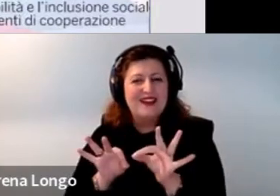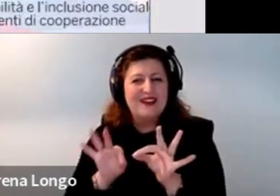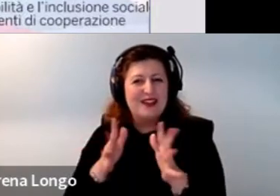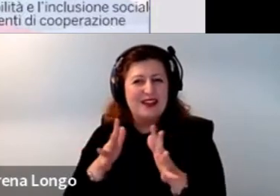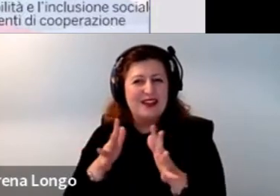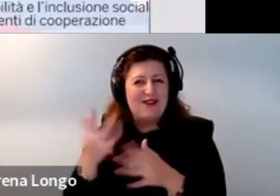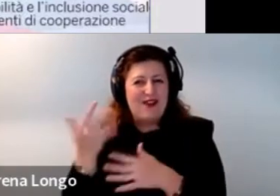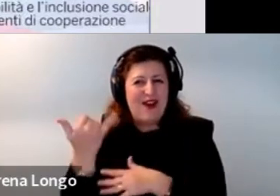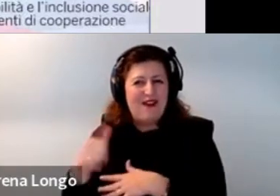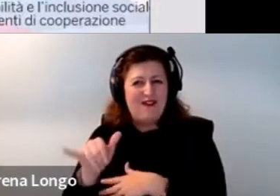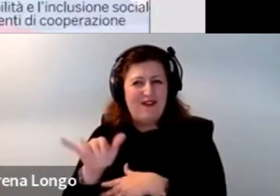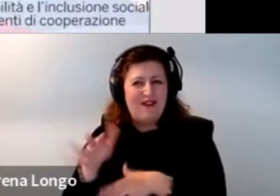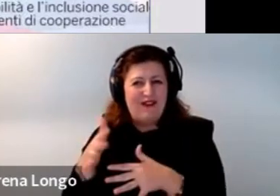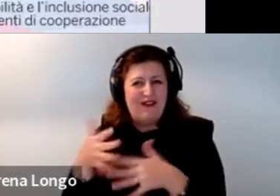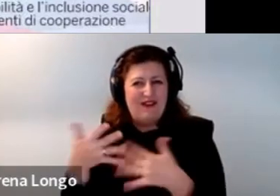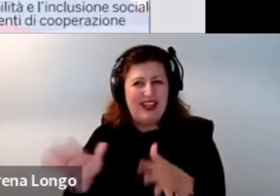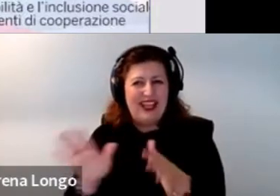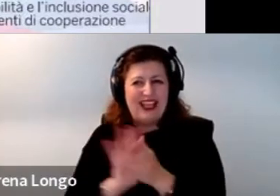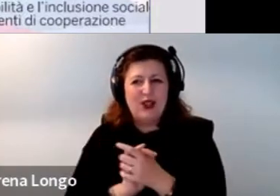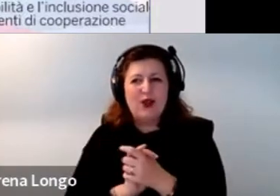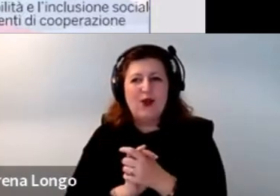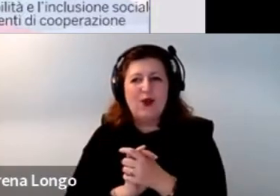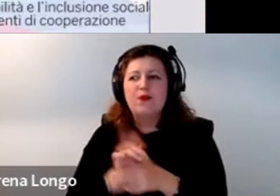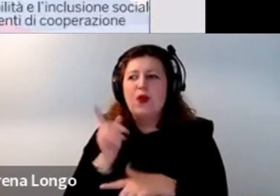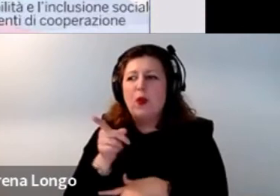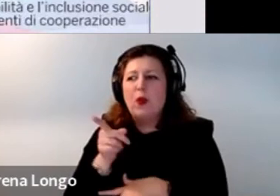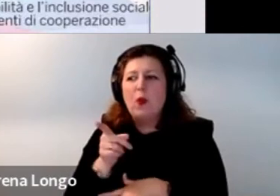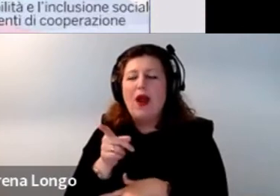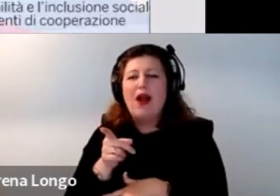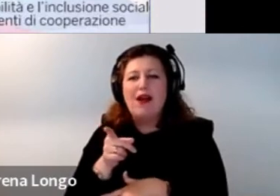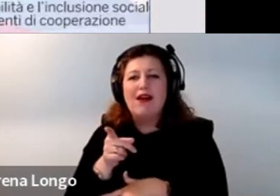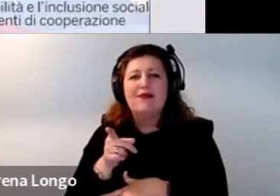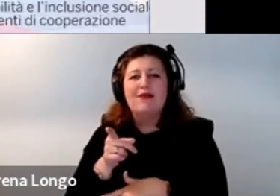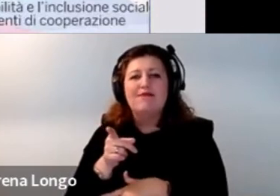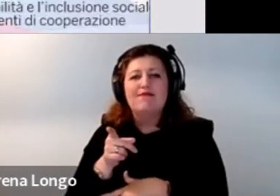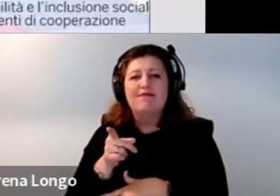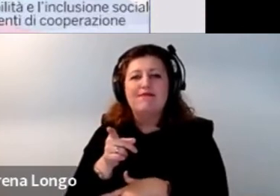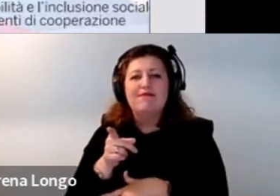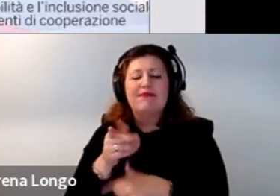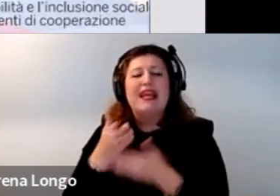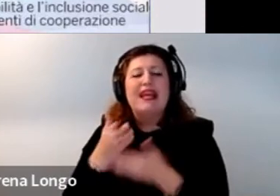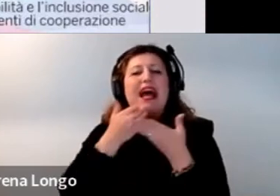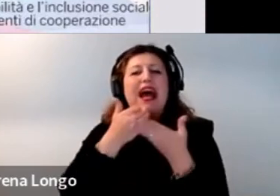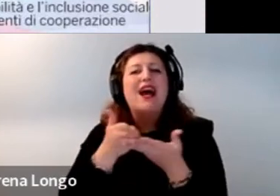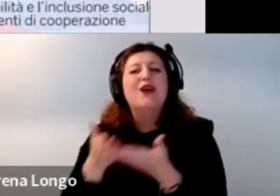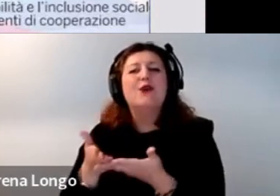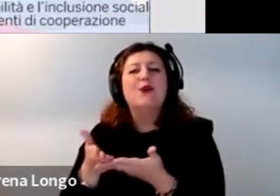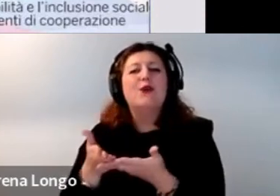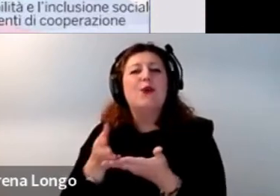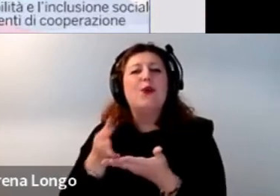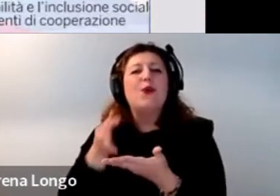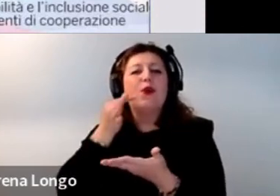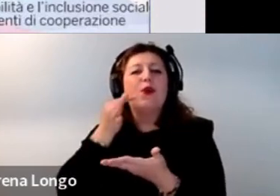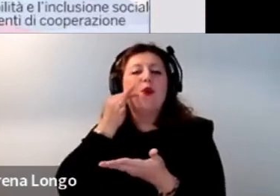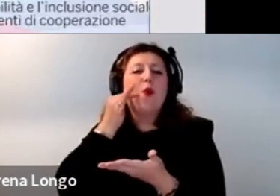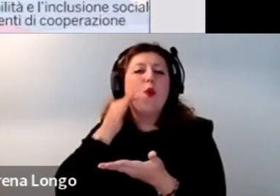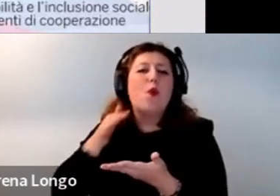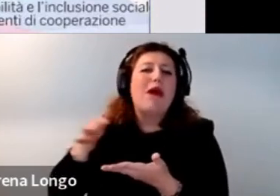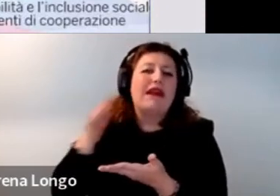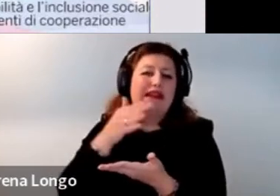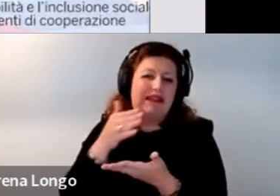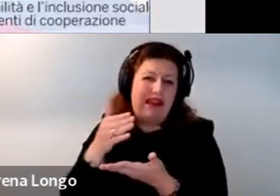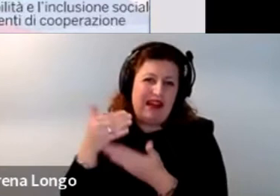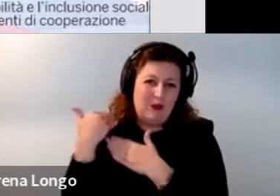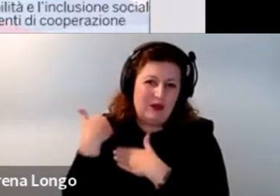verso la conclusione con il Vademecum per gli aiuti umanitari e disabilità. Nel